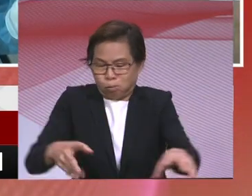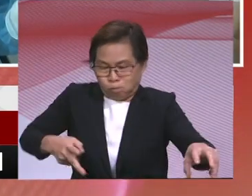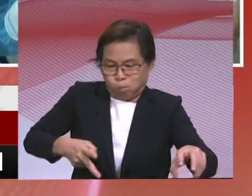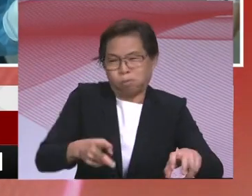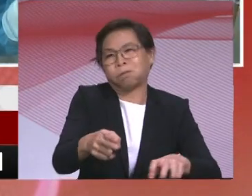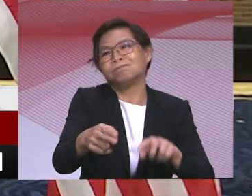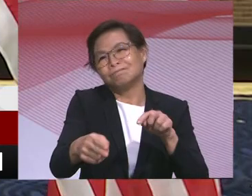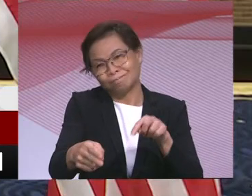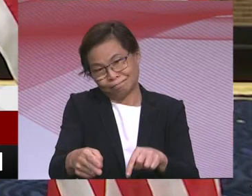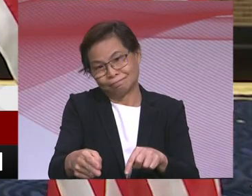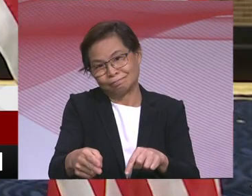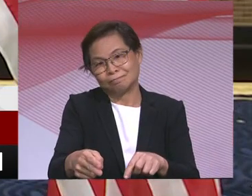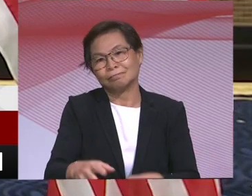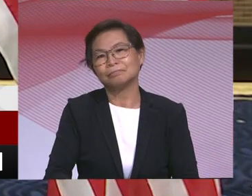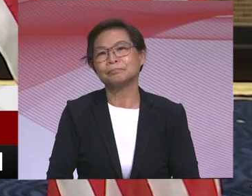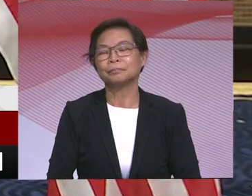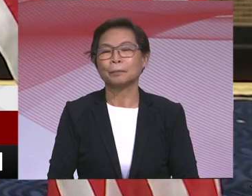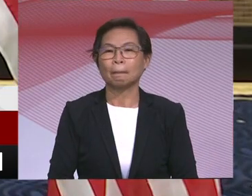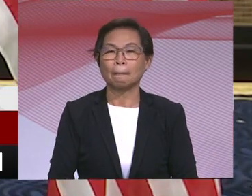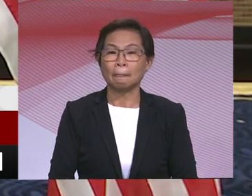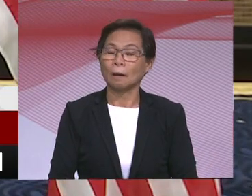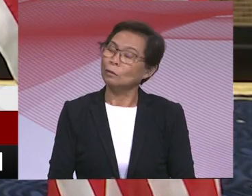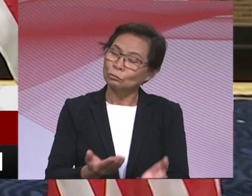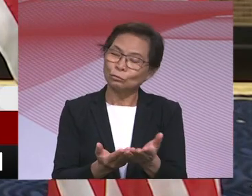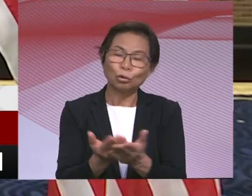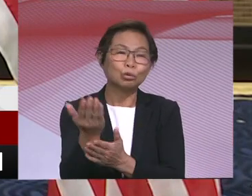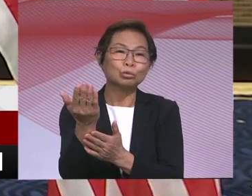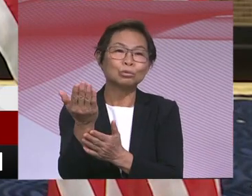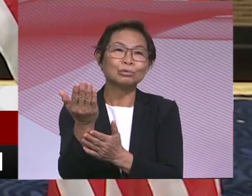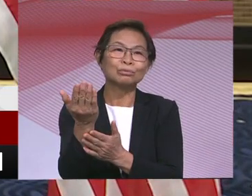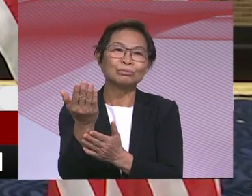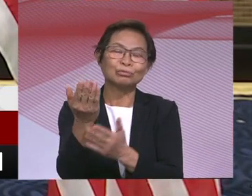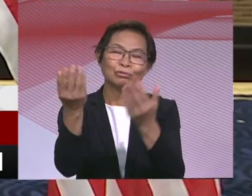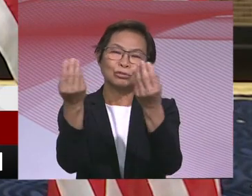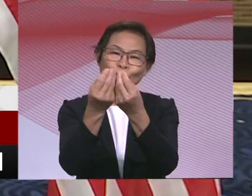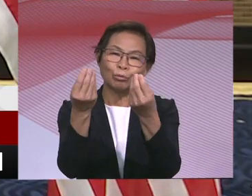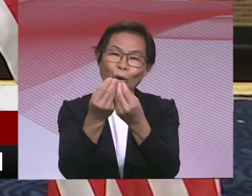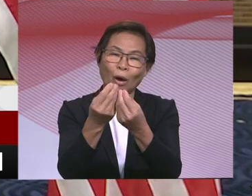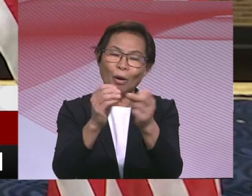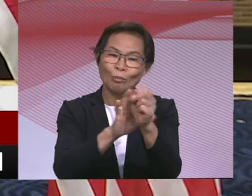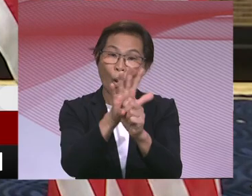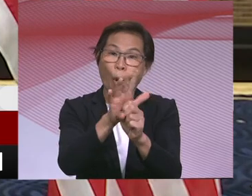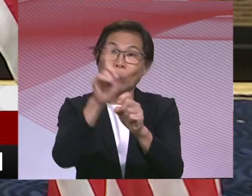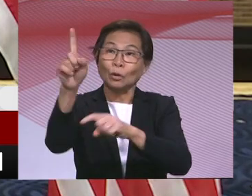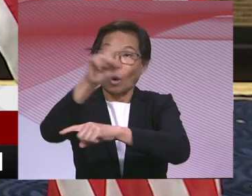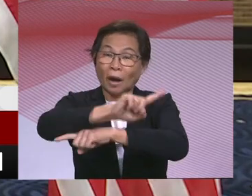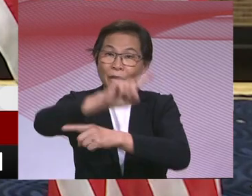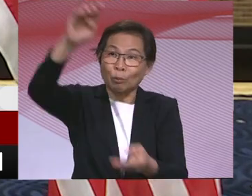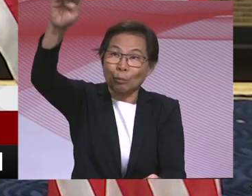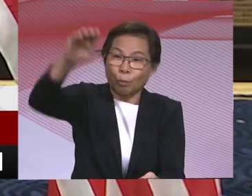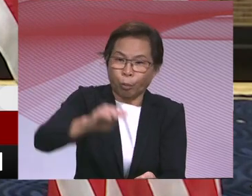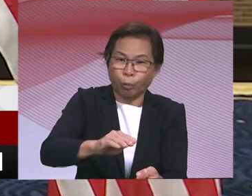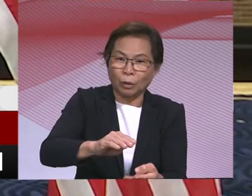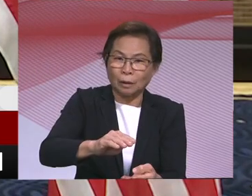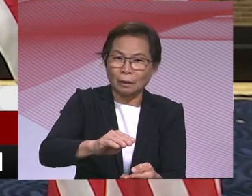pengelolaan jangkitan komitmen belas ini sekaligus menurunkan bilangan kiss postif harian ke